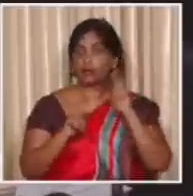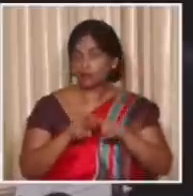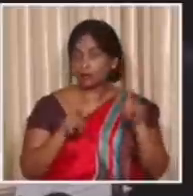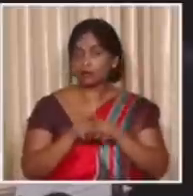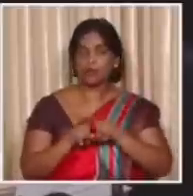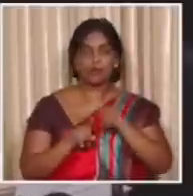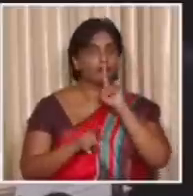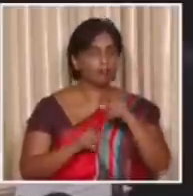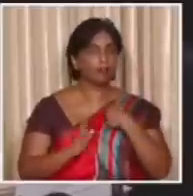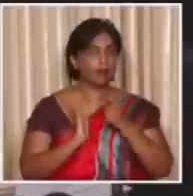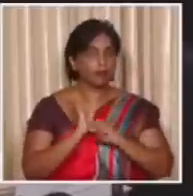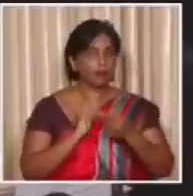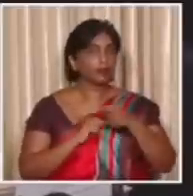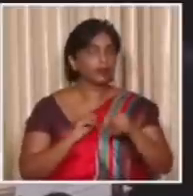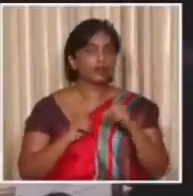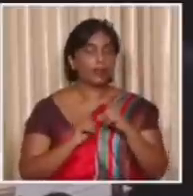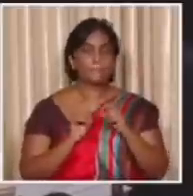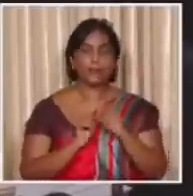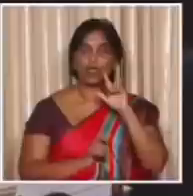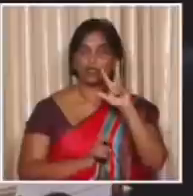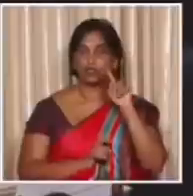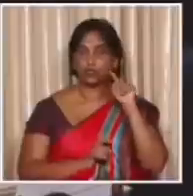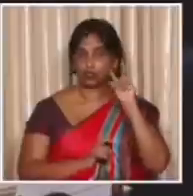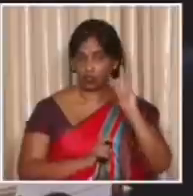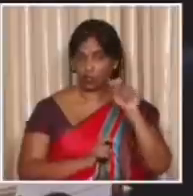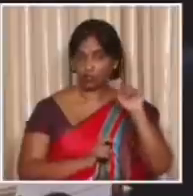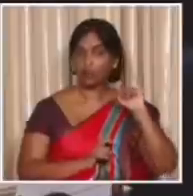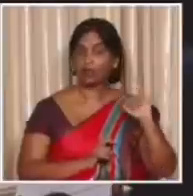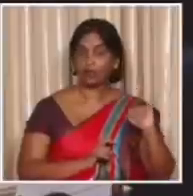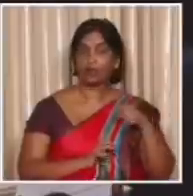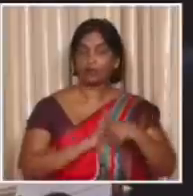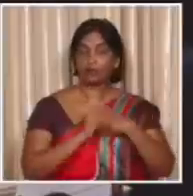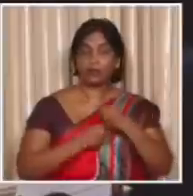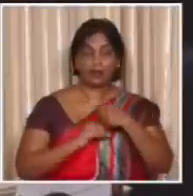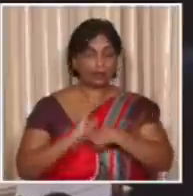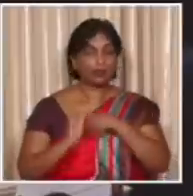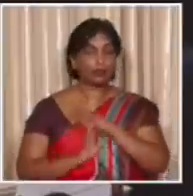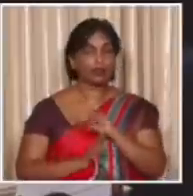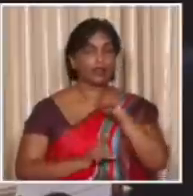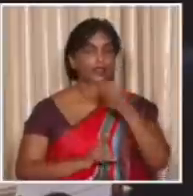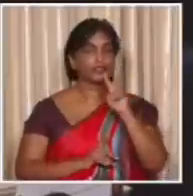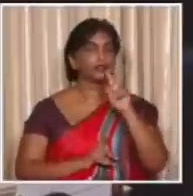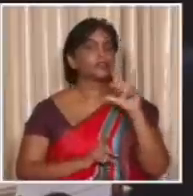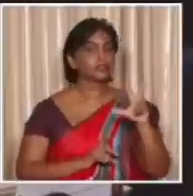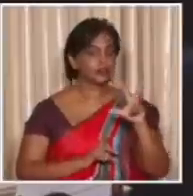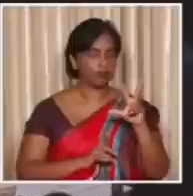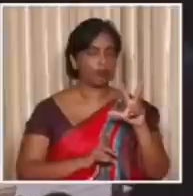කියනවා අපේ ණය ප්‍රමාණය ඩොලර් බිලියන 83.6යි. ඒක දළ ජාතික නිෂ්පාදිත ප්‍රතිශත කරන 128යි